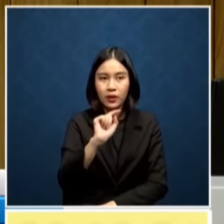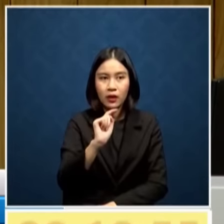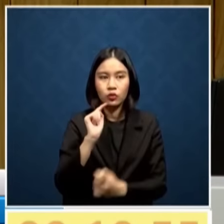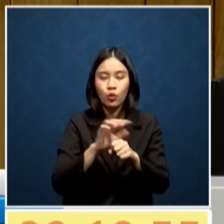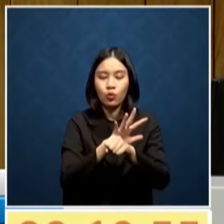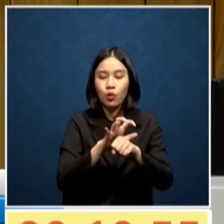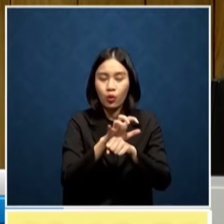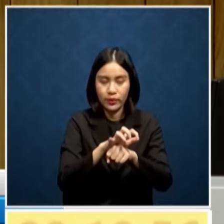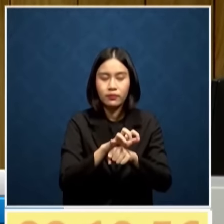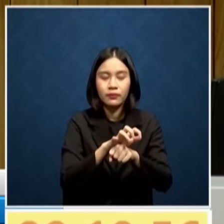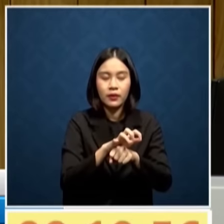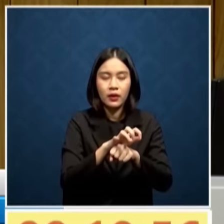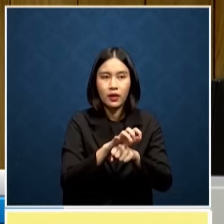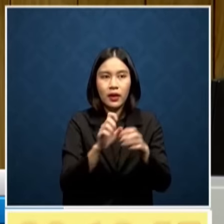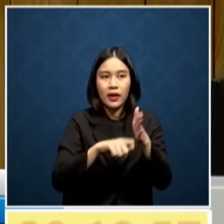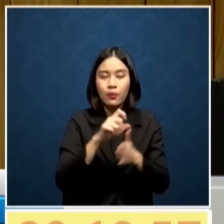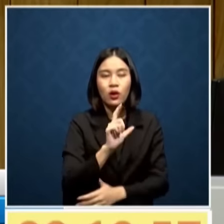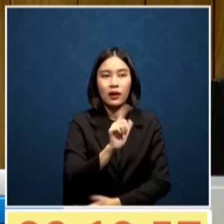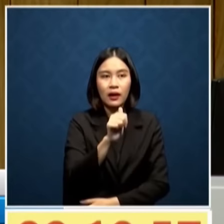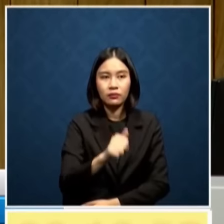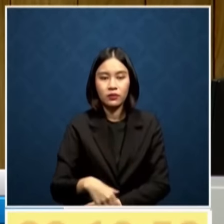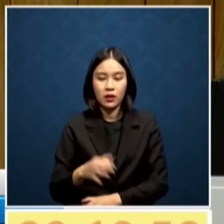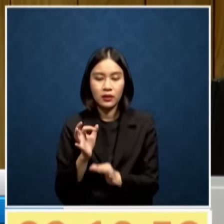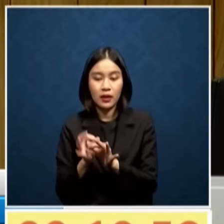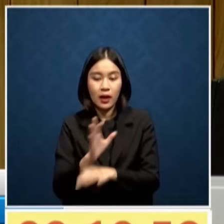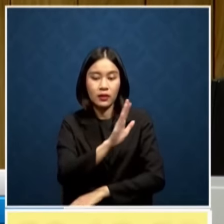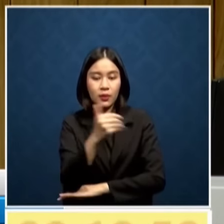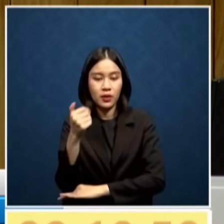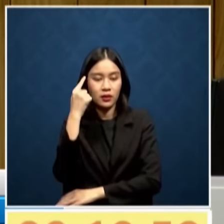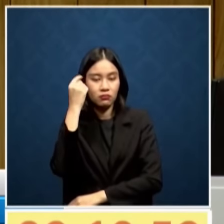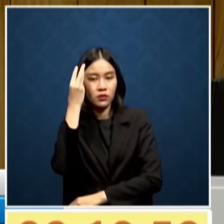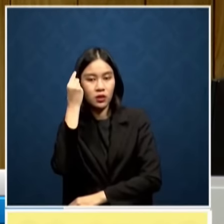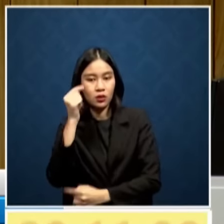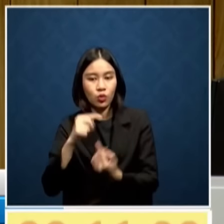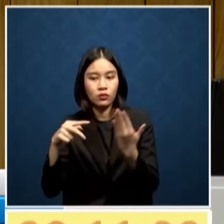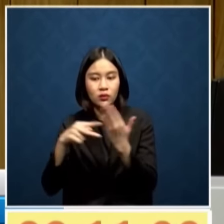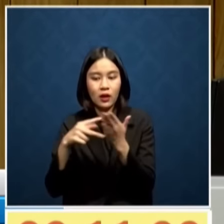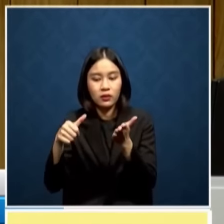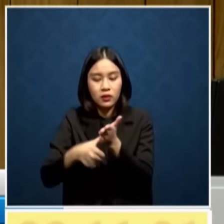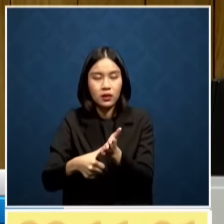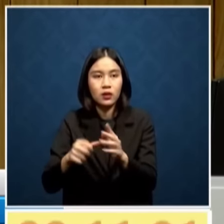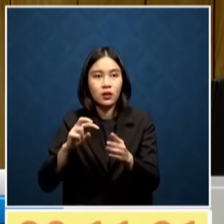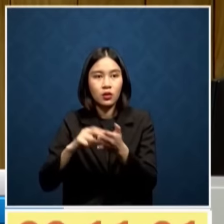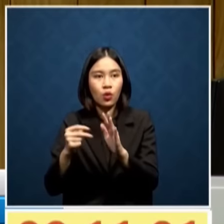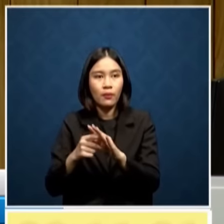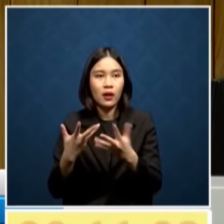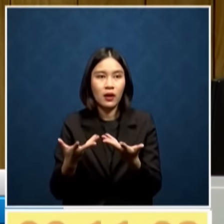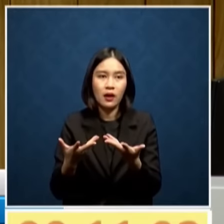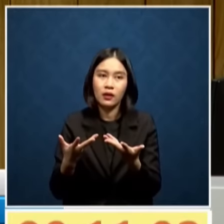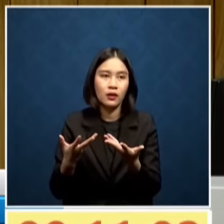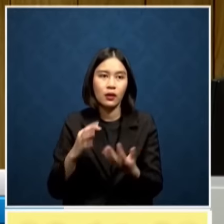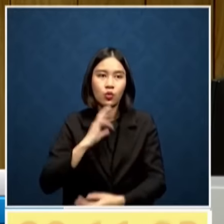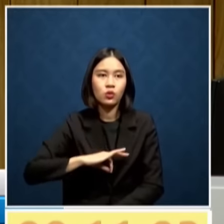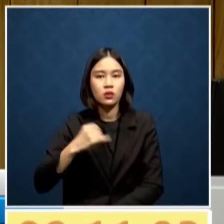โควิดเยอะซึ่งผมไม่อยากให้ธนาคารประเทศไทยคิดว่าการตัดหนี้แปลว่าโมโรฮัสซานมีความทำ